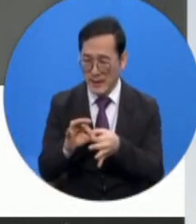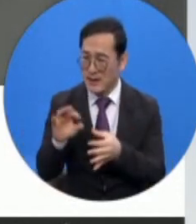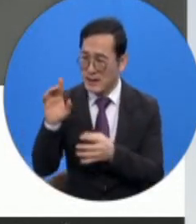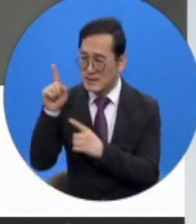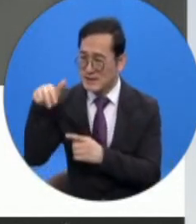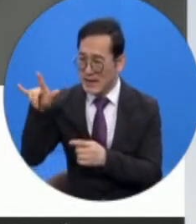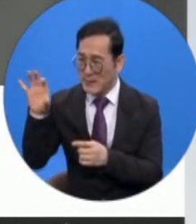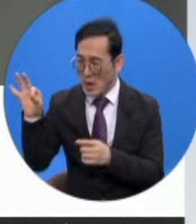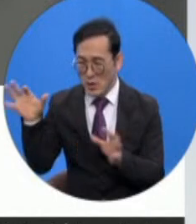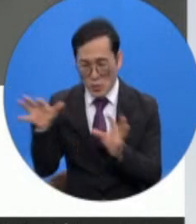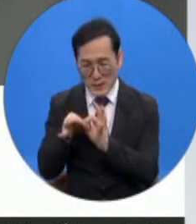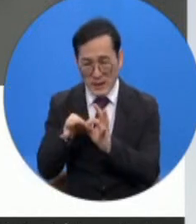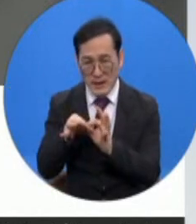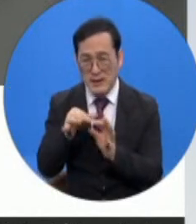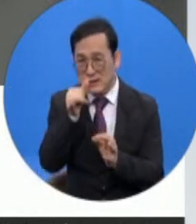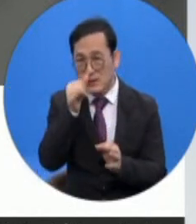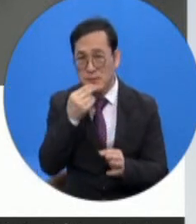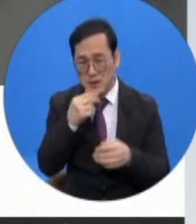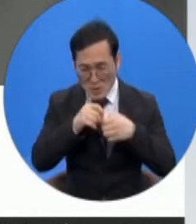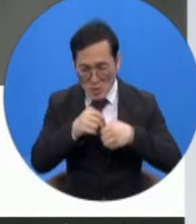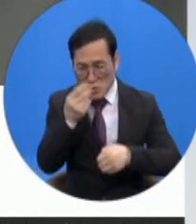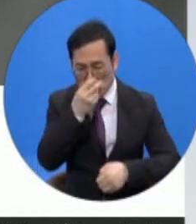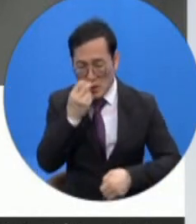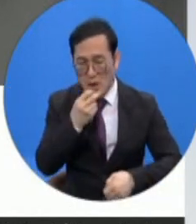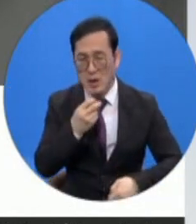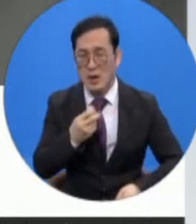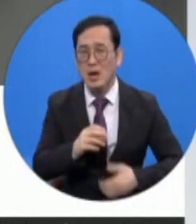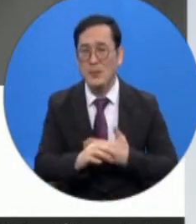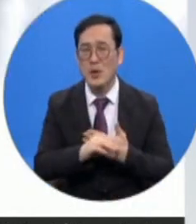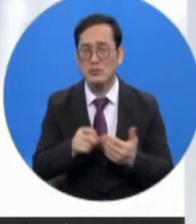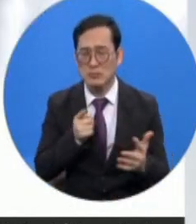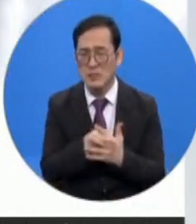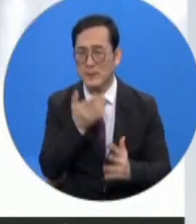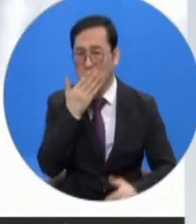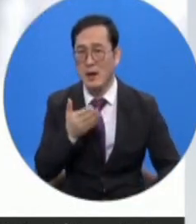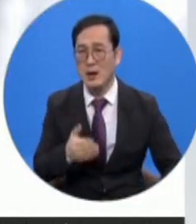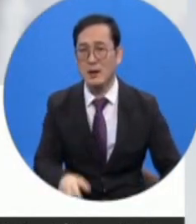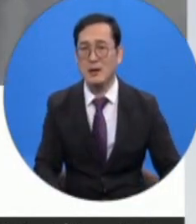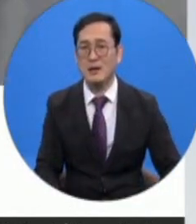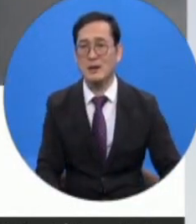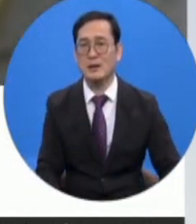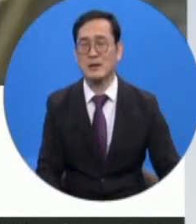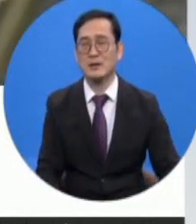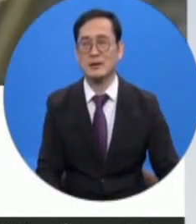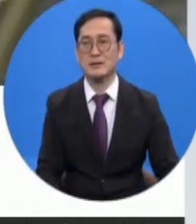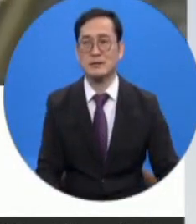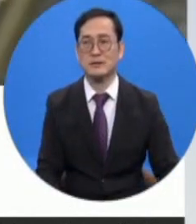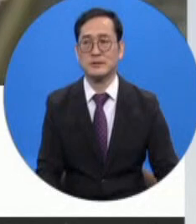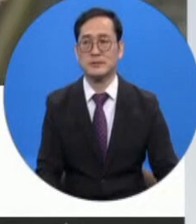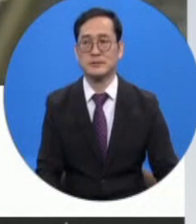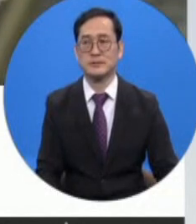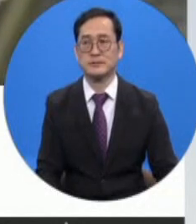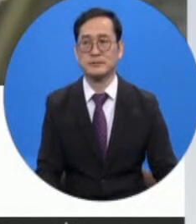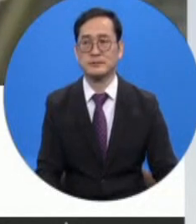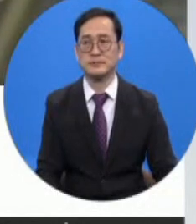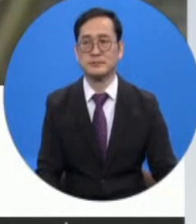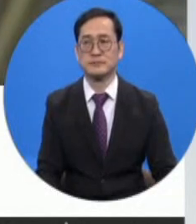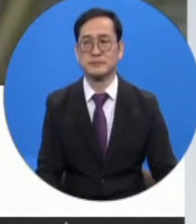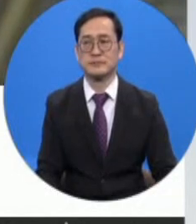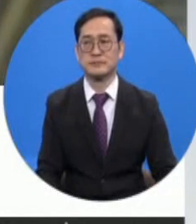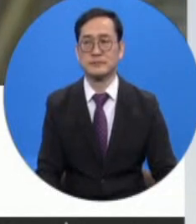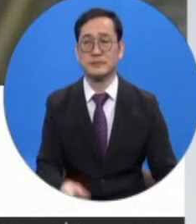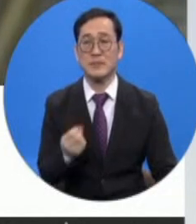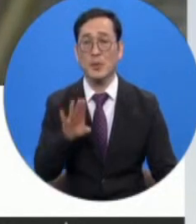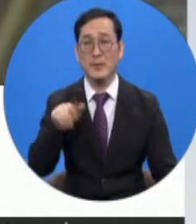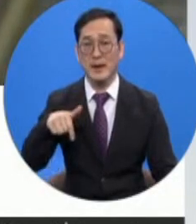어렵지 않을 것 같은데 근데 문제는 이제 백종선 씨가 알려지지 않은 게 이제 몇 가지가 더 있는데 첫 번째는 그러니까 일단